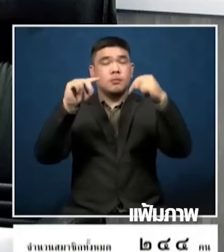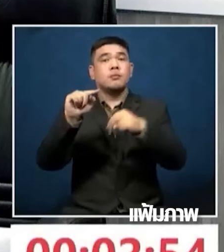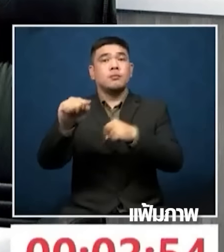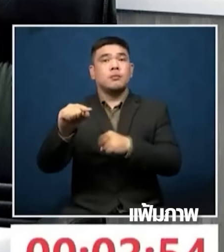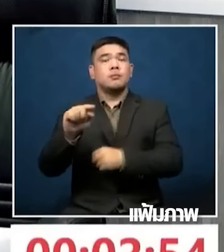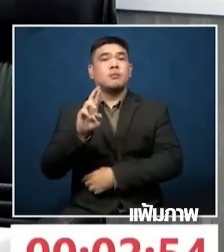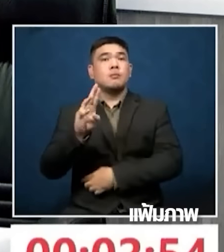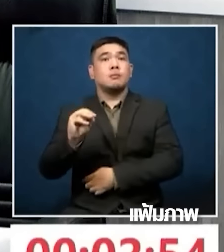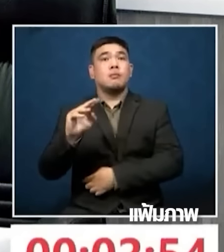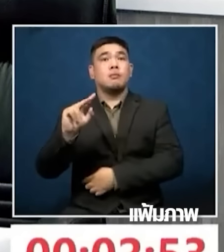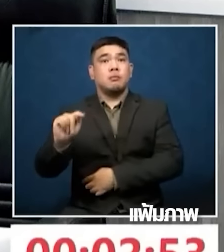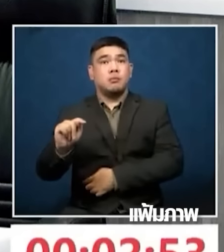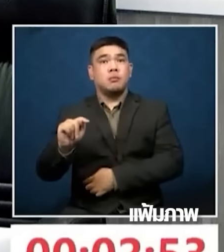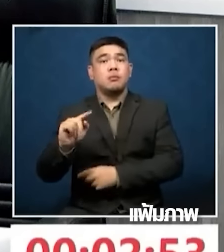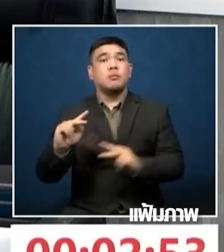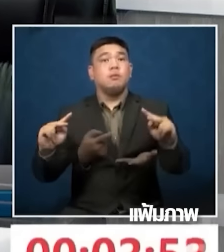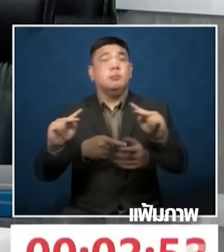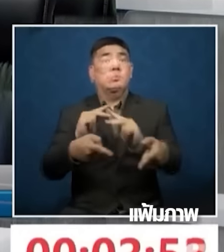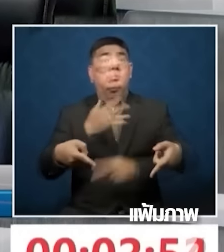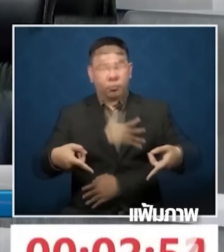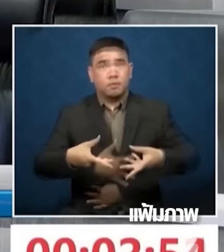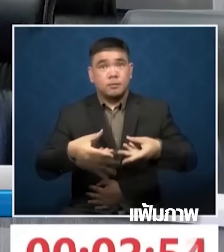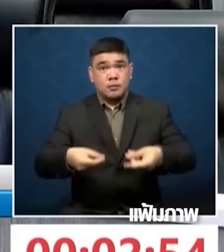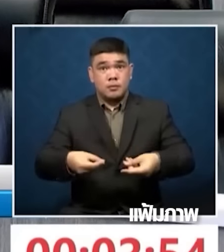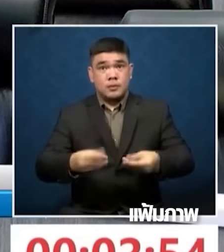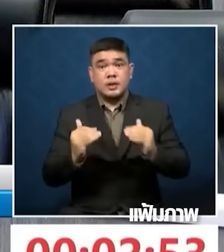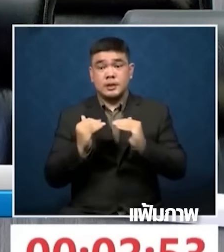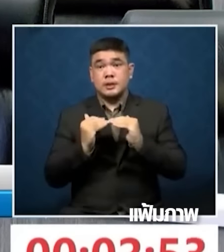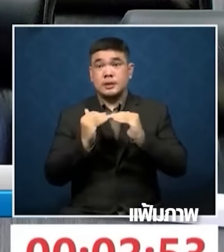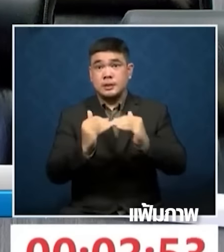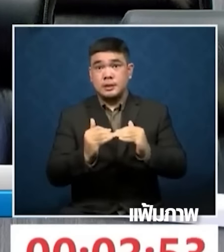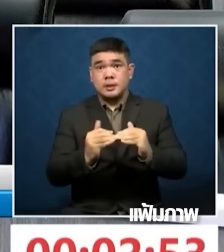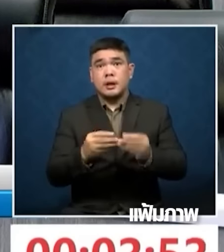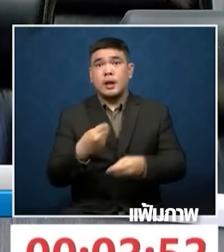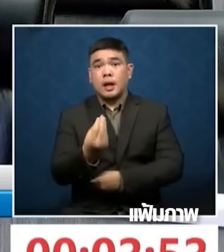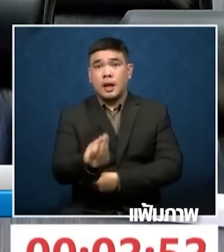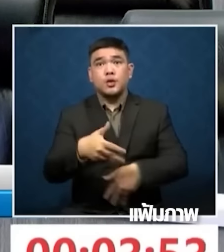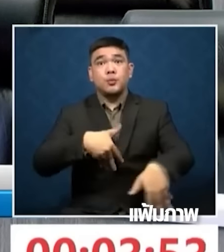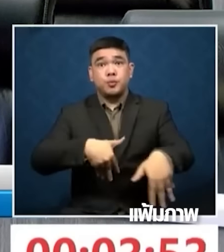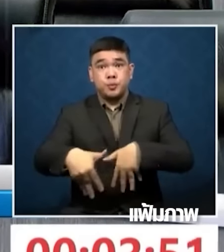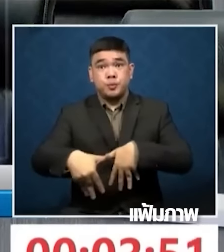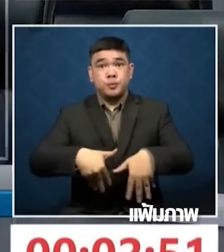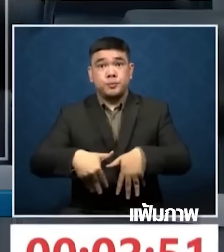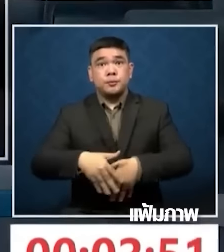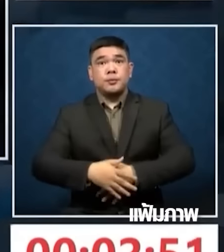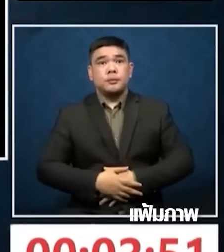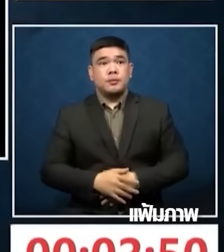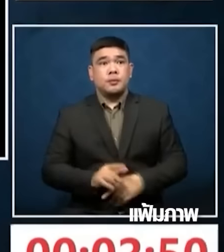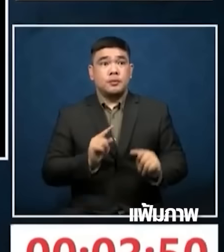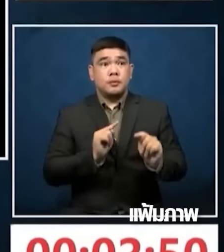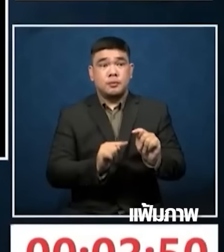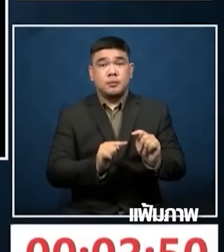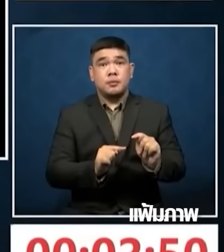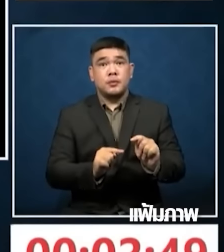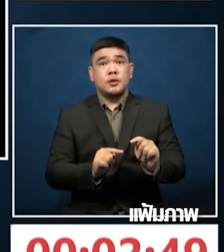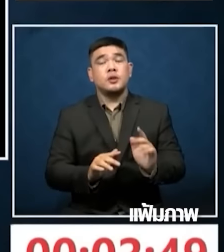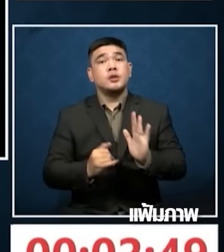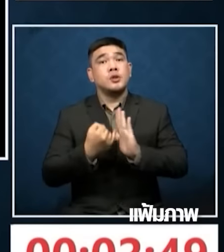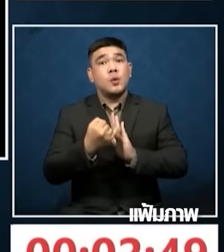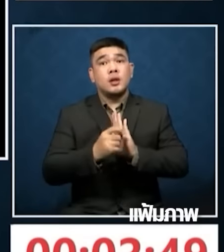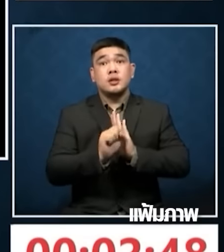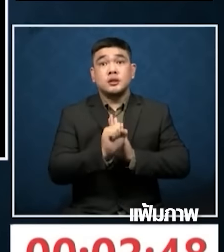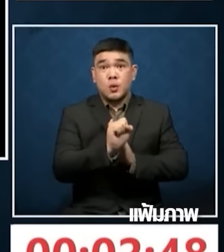แม้ว่าจะไม่สามารถอ่าคว่ำงบประมาณได้อ่ะแต่ว่ามันมีมีโอกาสในการที่กลั่นกรองกฎหหงกฎหมายระดับพระราชบัญญัติ